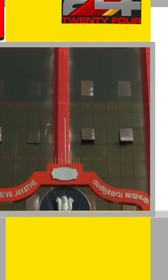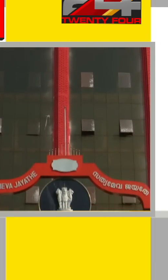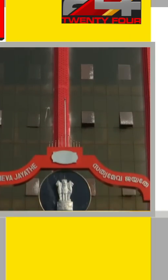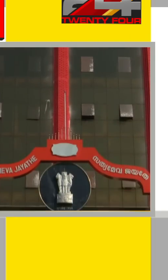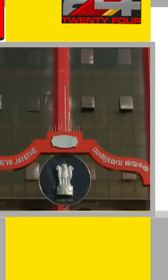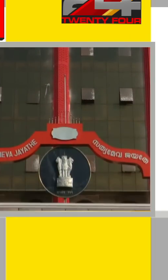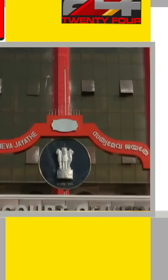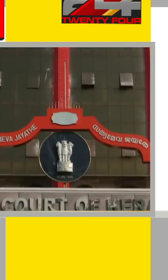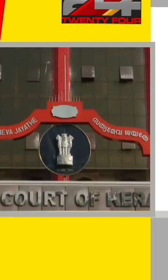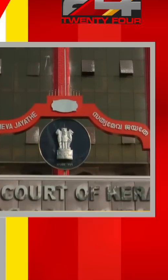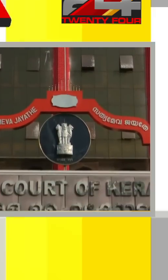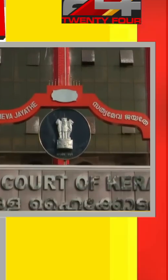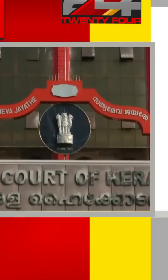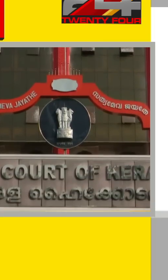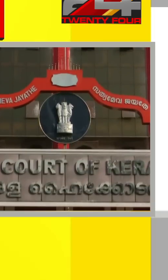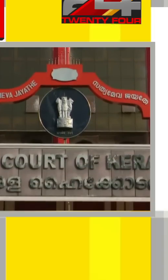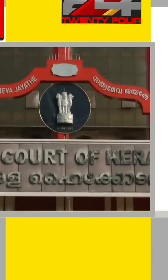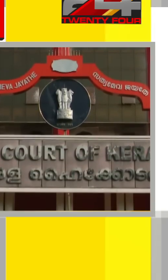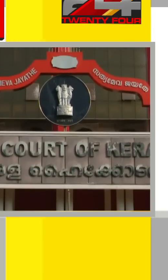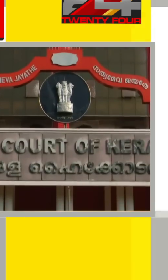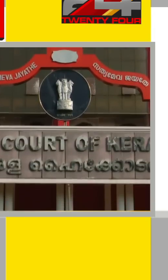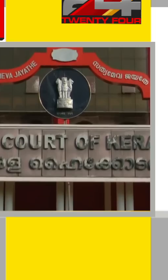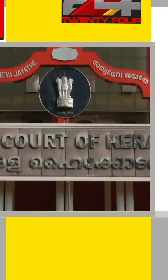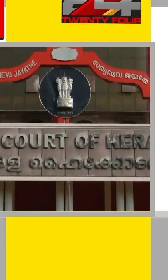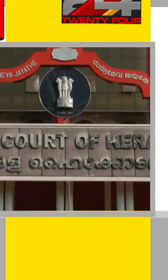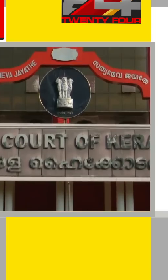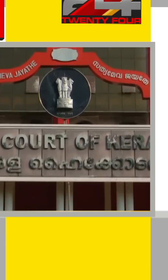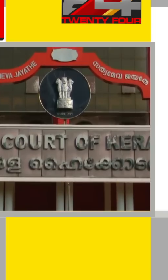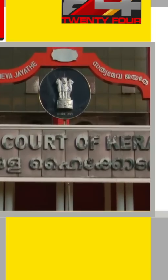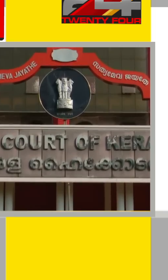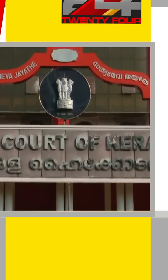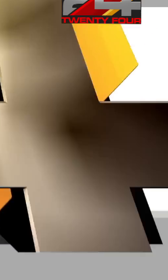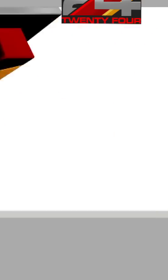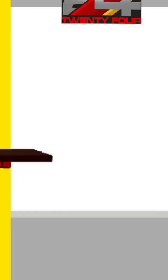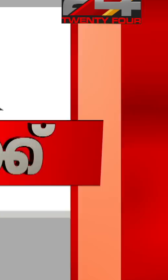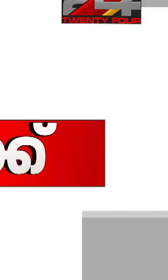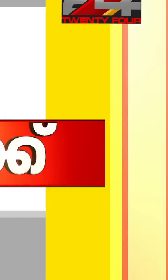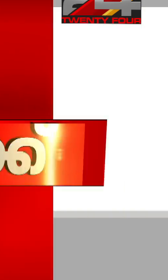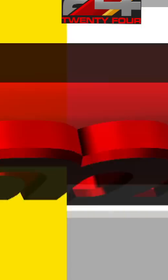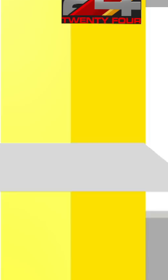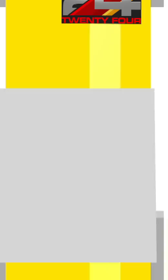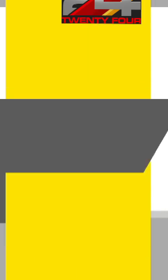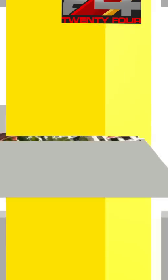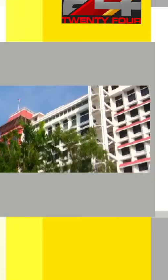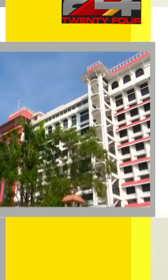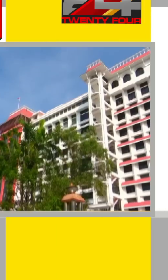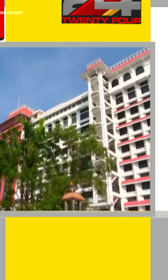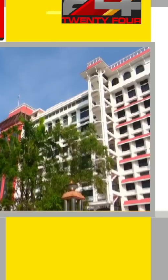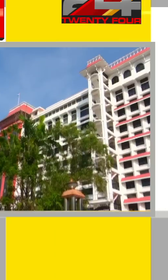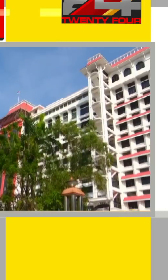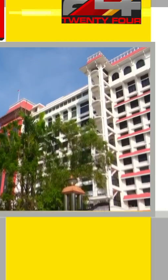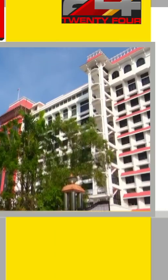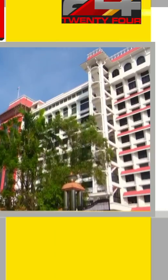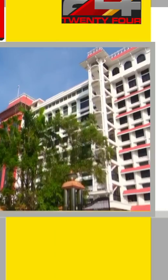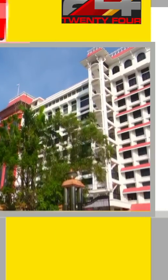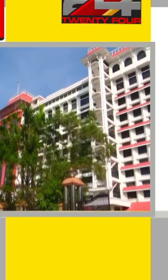ഈ വിനോദസഞ്ചാര കേന്ദ്രങ്ങളിൽ, പ്രത്യേകിച്ച് വയനാട്ടിൽ ഈ പുതുവത്സരാഘോഷങ്ങൾക്ക് ചെറിയ തോതിലെങ്കിലും നിയന്ത്രണം വരും എന്നുള്ള